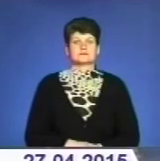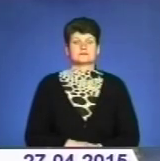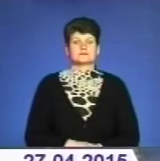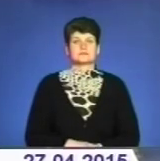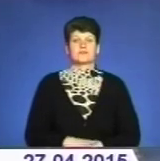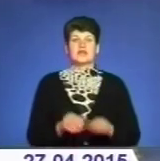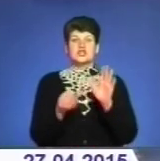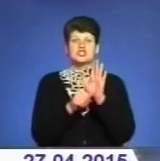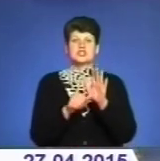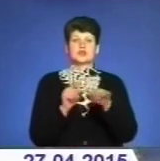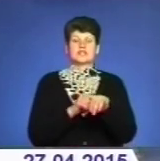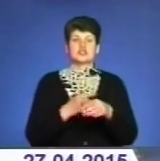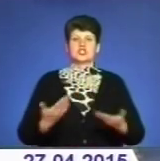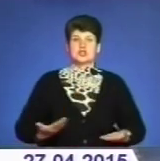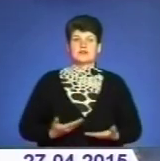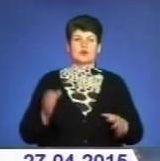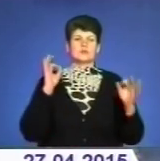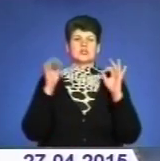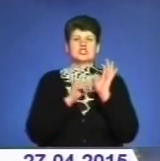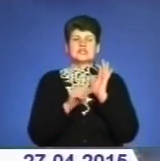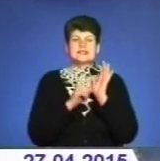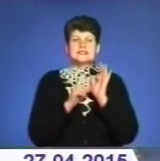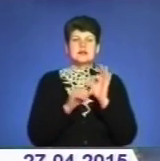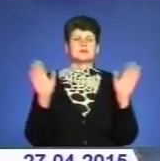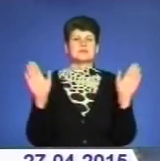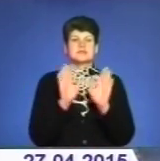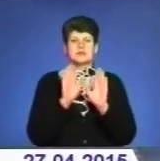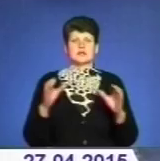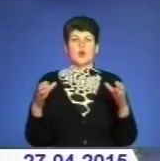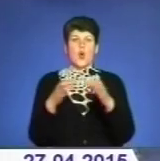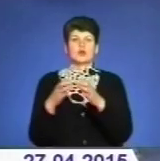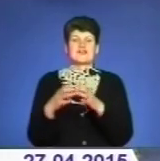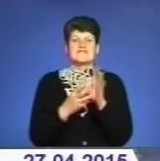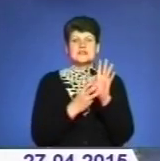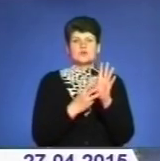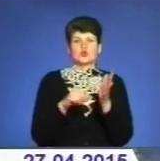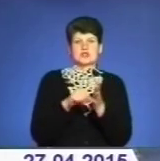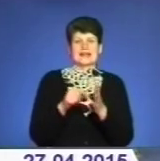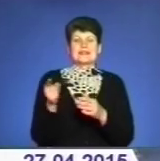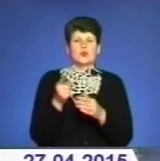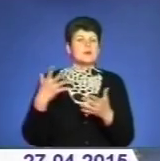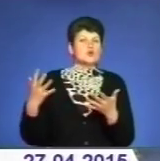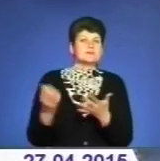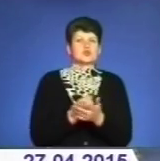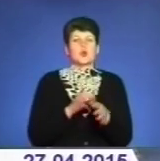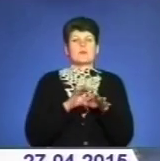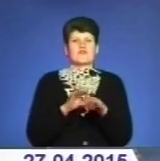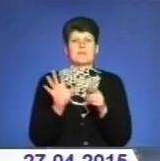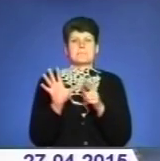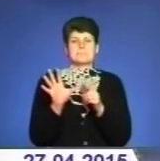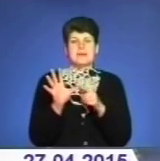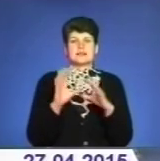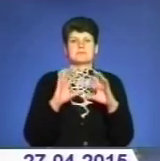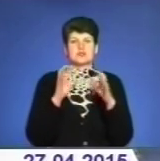6 годин живої музики, понад 60 пісенних колективів, 800 учасників. Тернопіль успішно провів 5-й відкритий